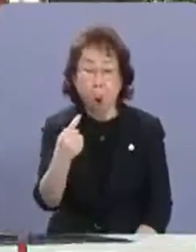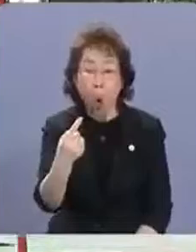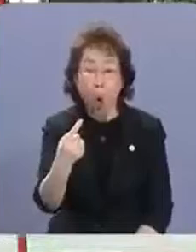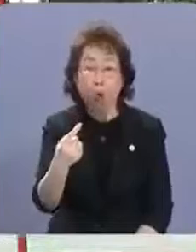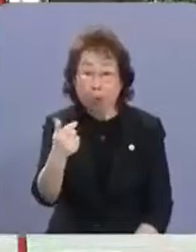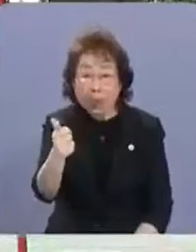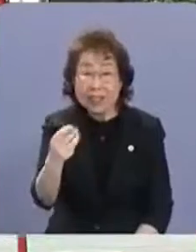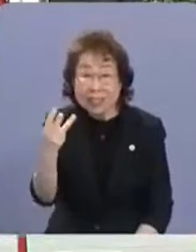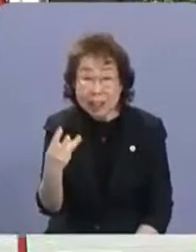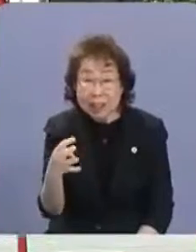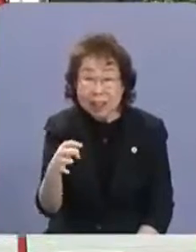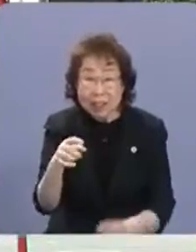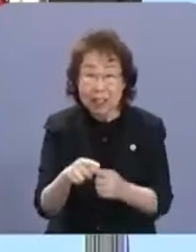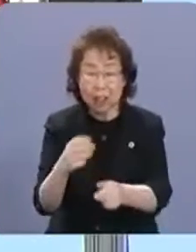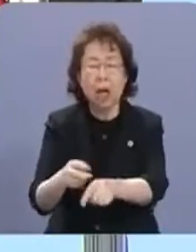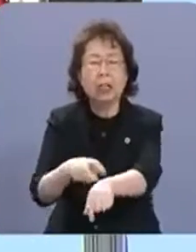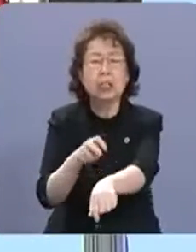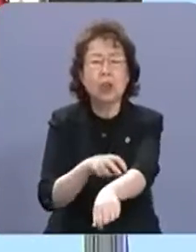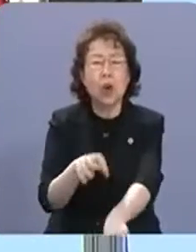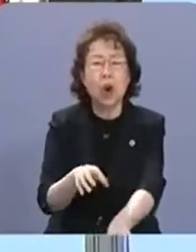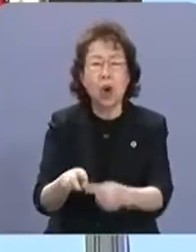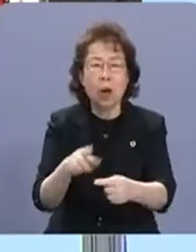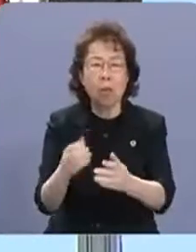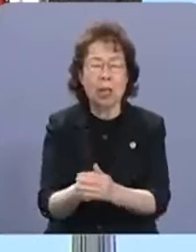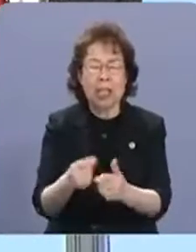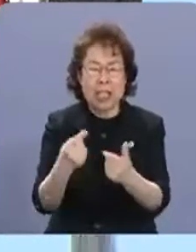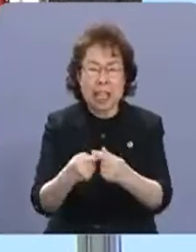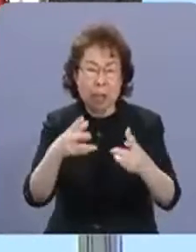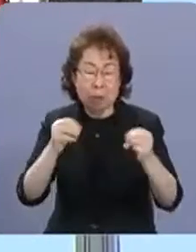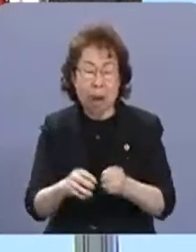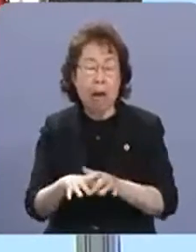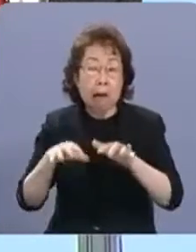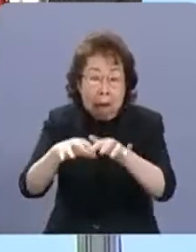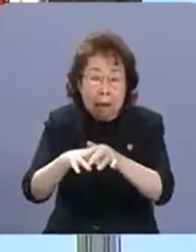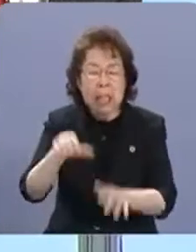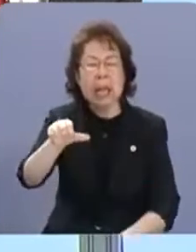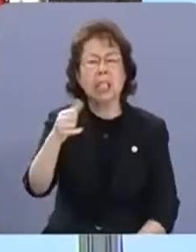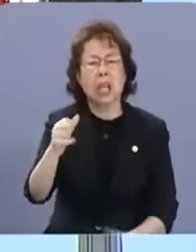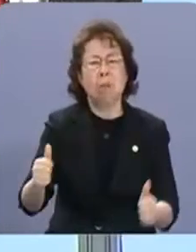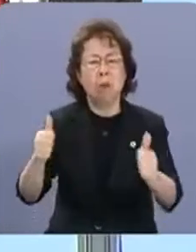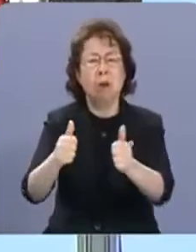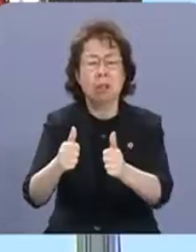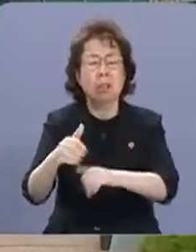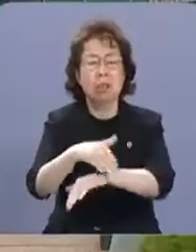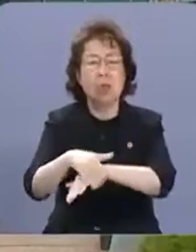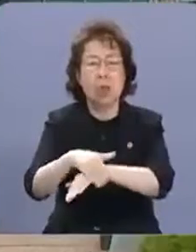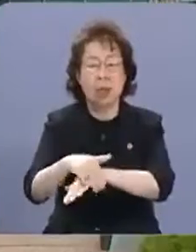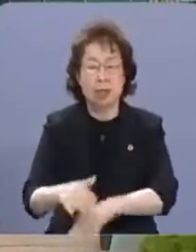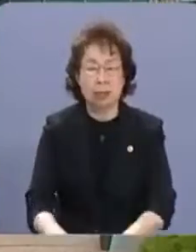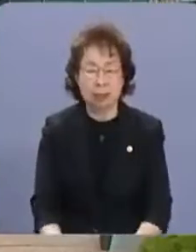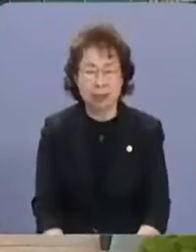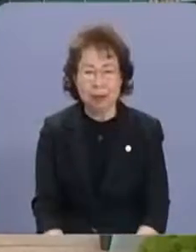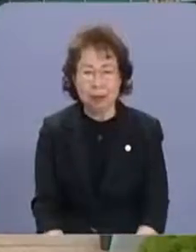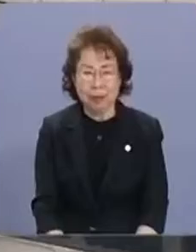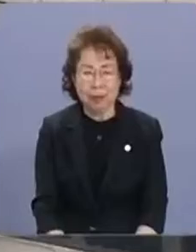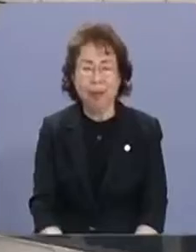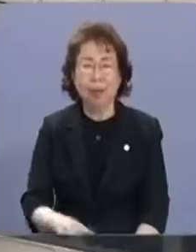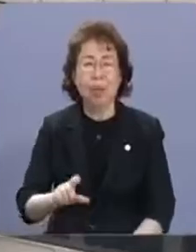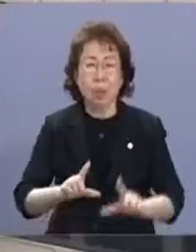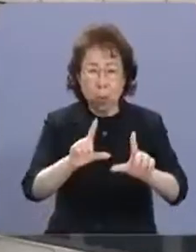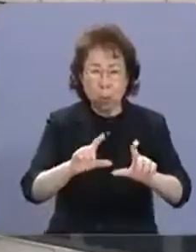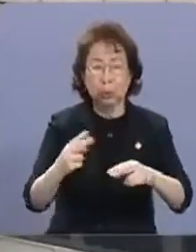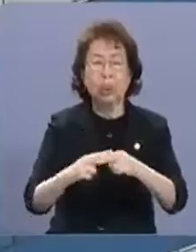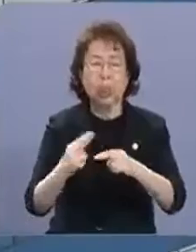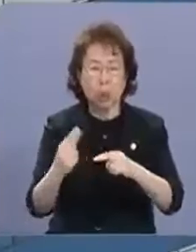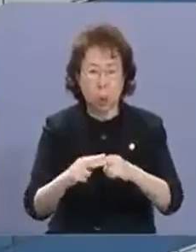3선을 지낸 기장군은 기초자치단체 가운데 가장 많은 5명의 후보가 출마해 경쟁을 벌입니다. 반면 동구와